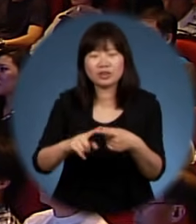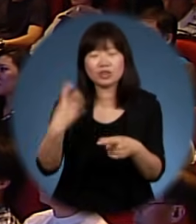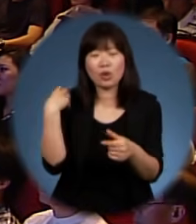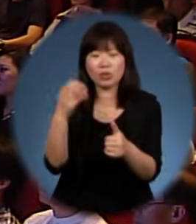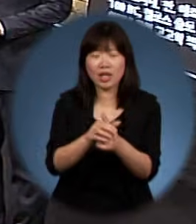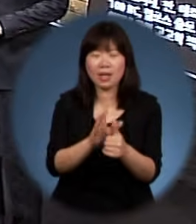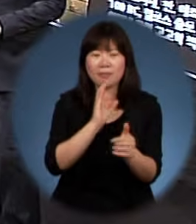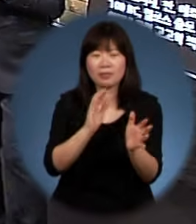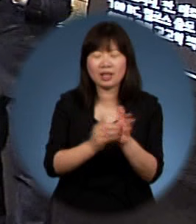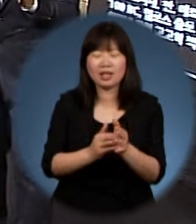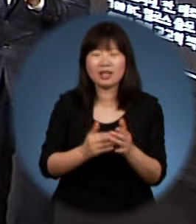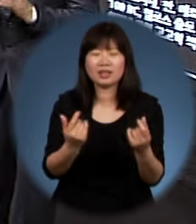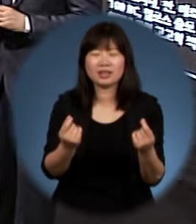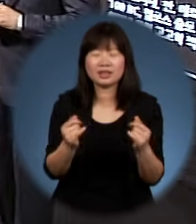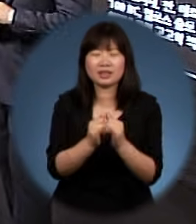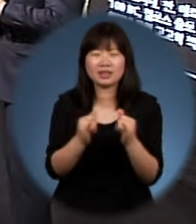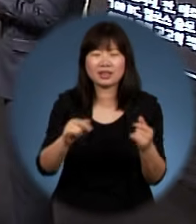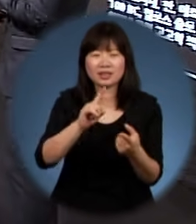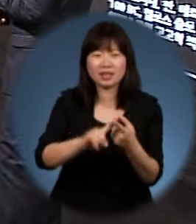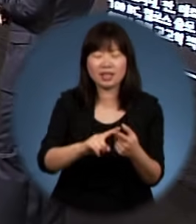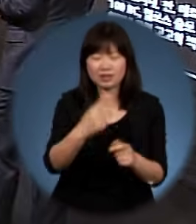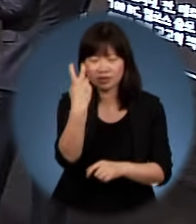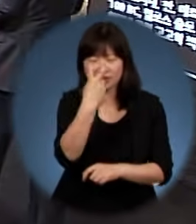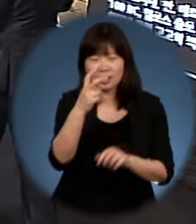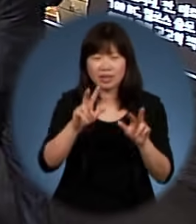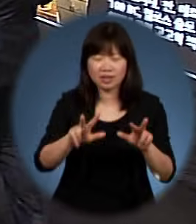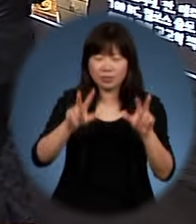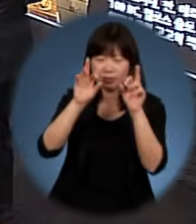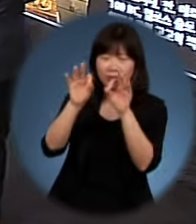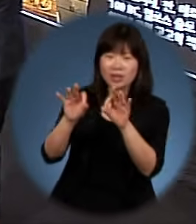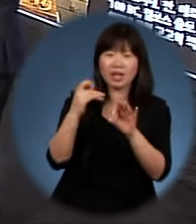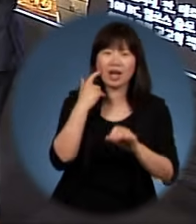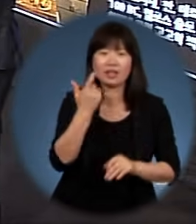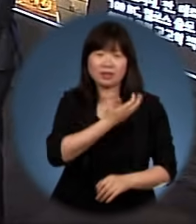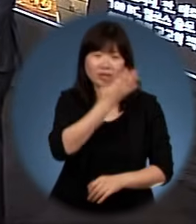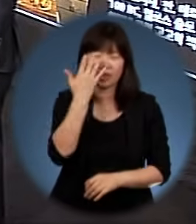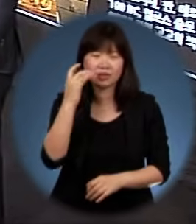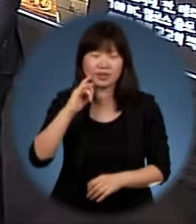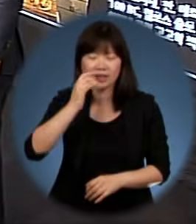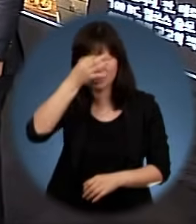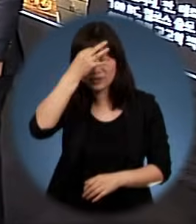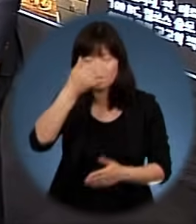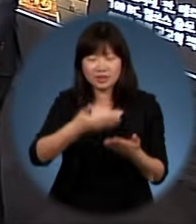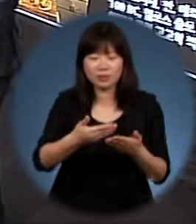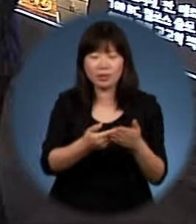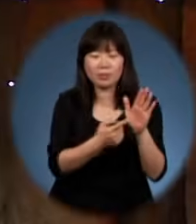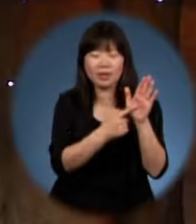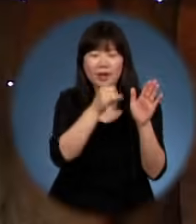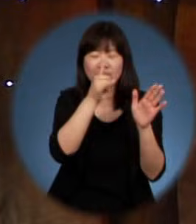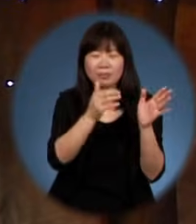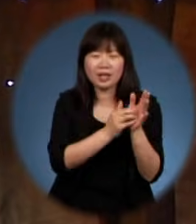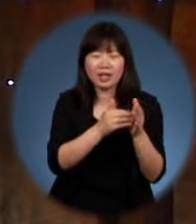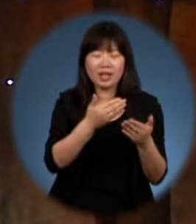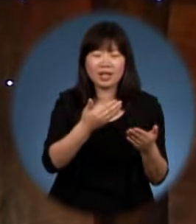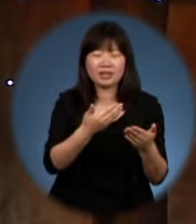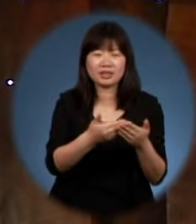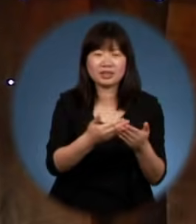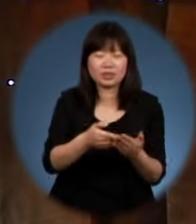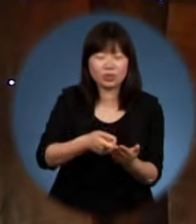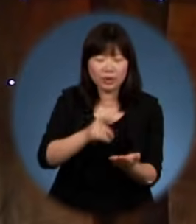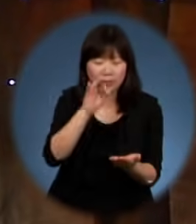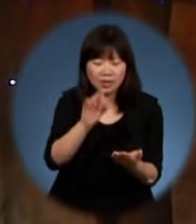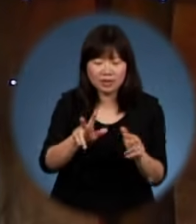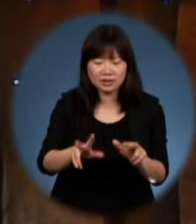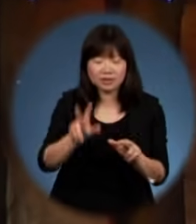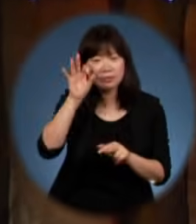것이죠 이러한 인간에 대한 성찰은 요 보시는 것처럼 아름다운 예술작품으로 표현되었습니다 그리스 조각 지금